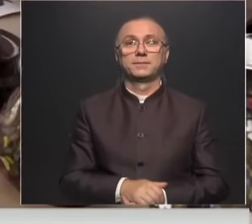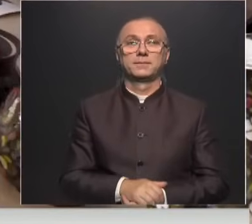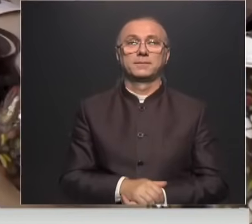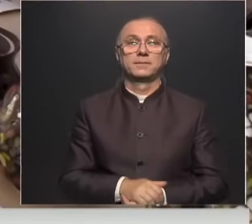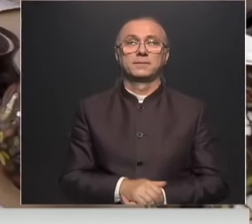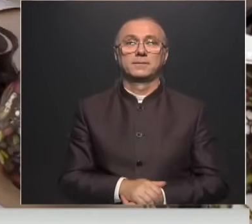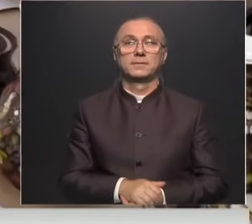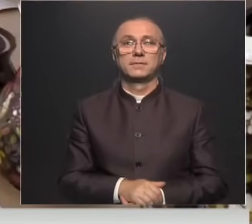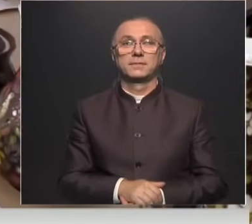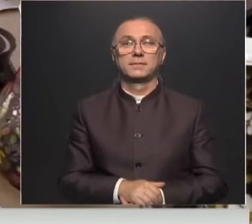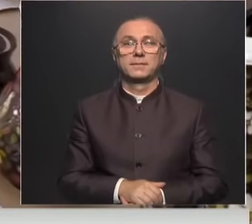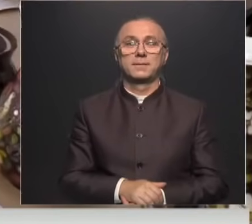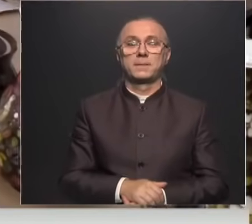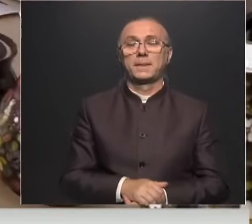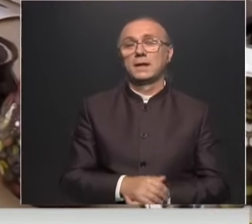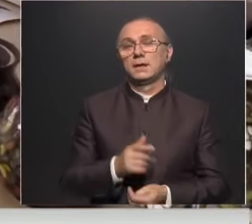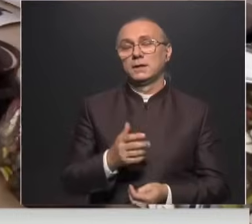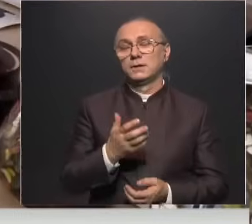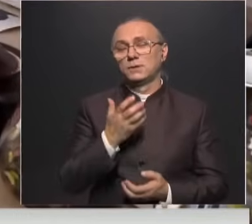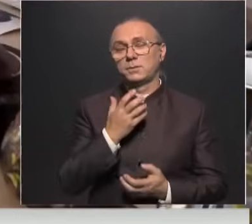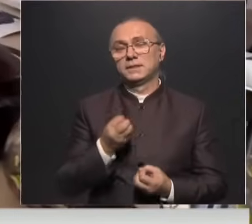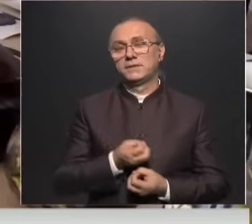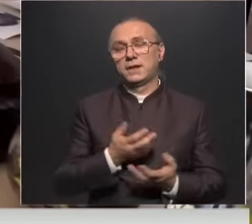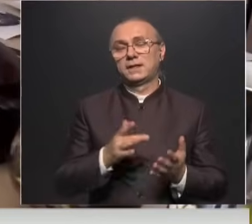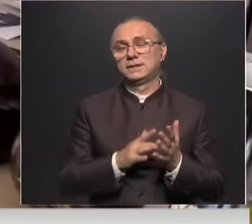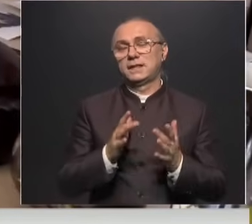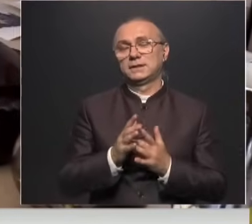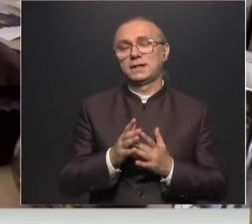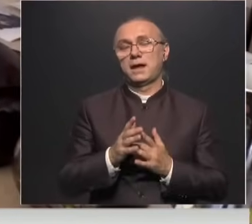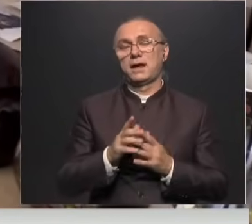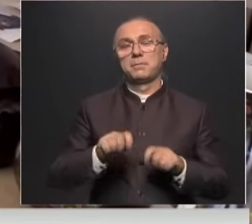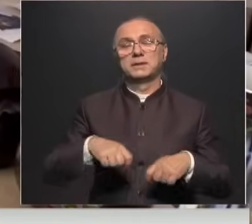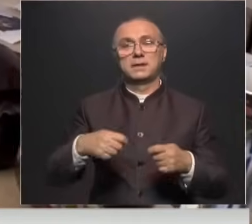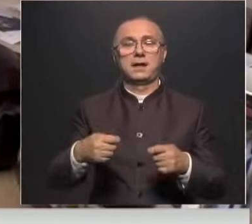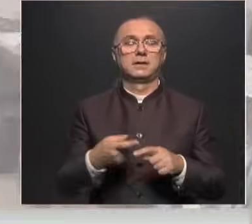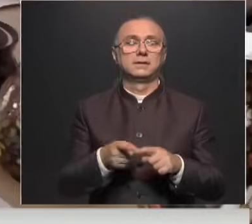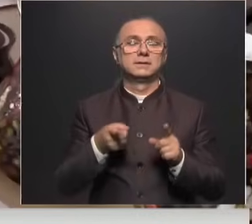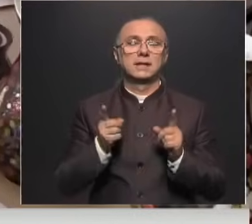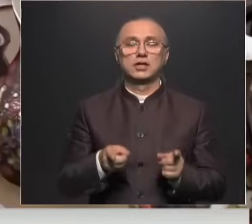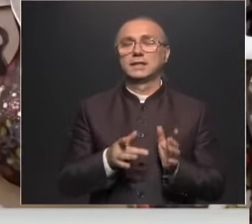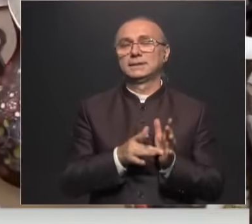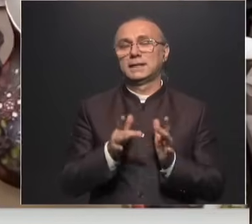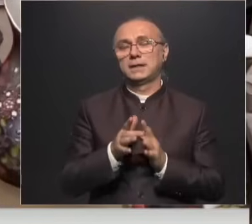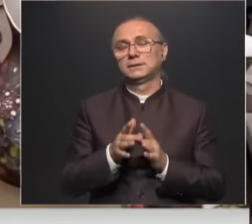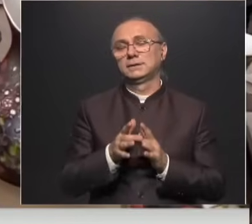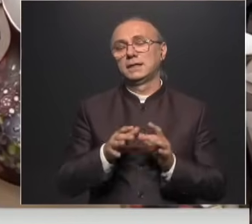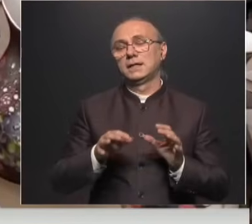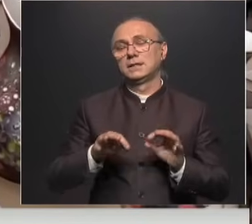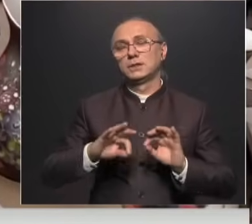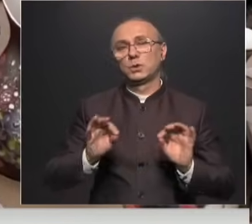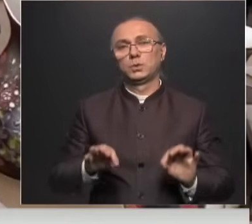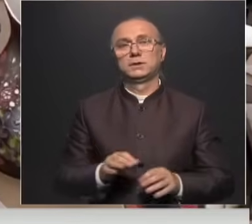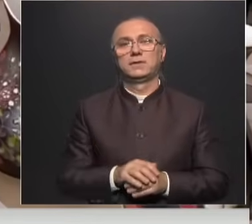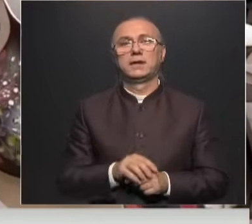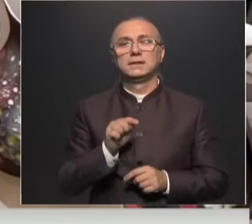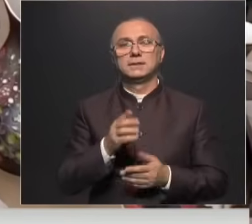теплое, светлое христианское послание, потому что я считаю, это настоящее христианское искусство. Мы здесь видим тонкие